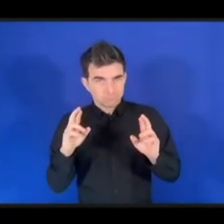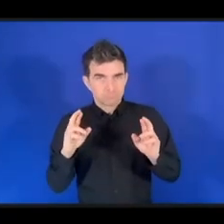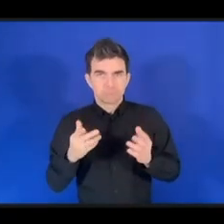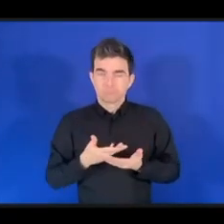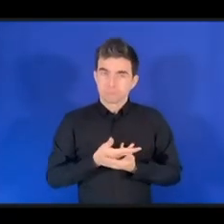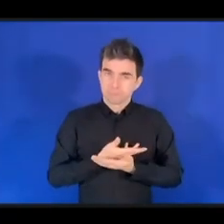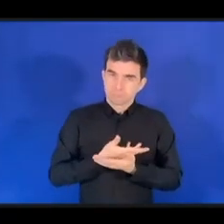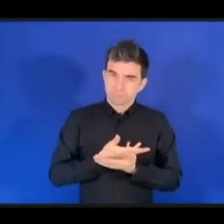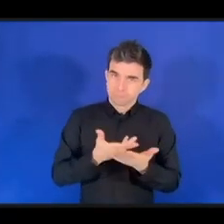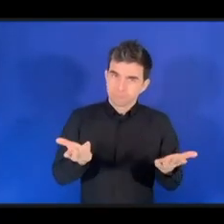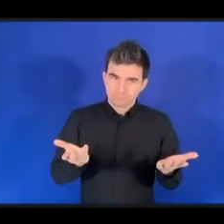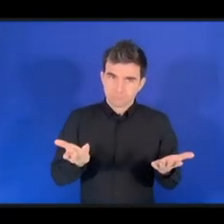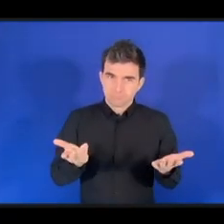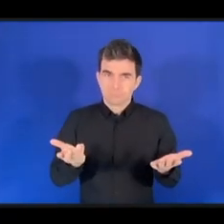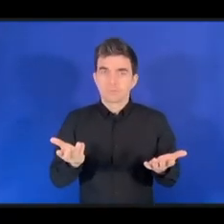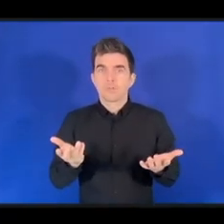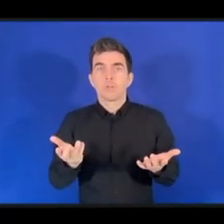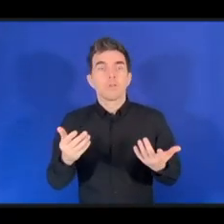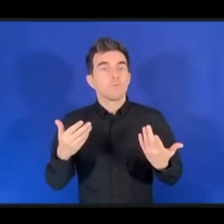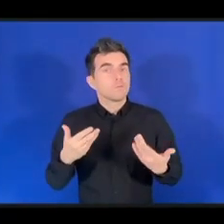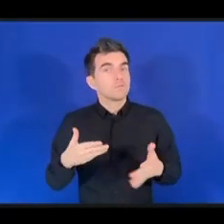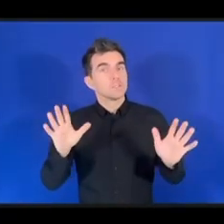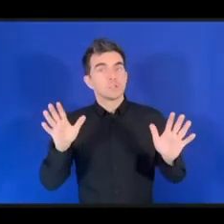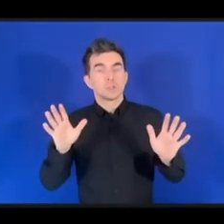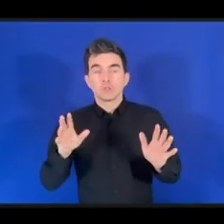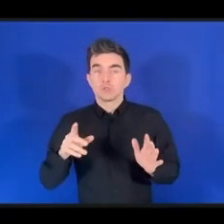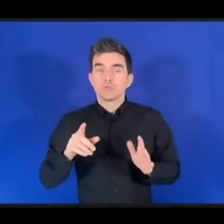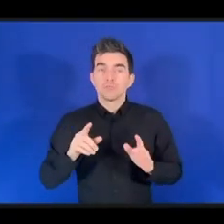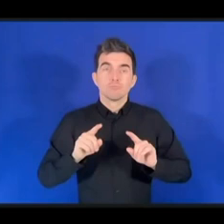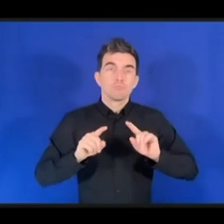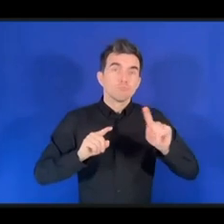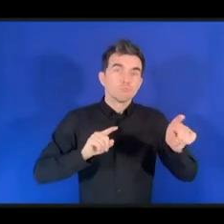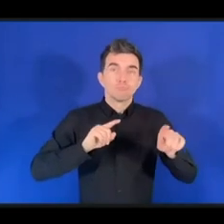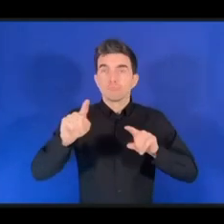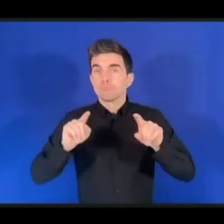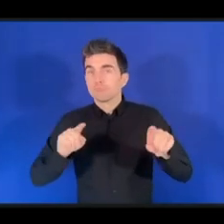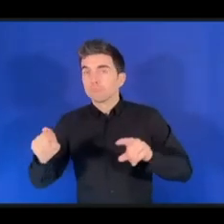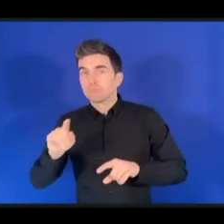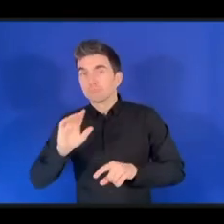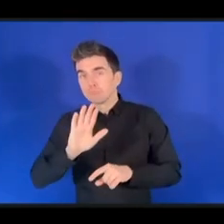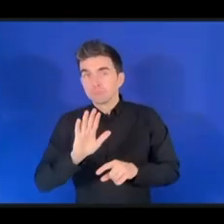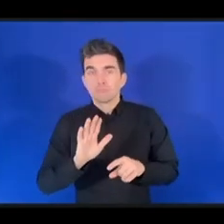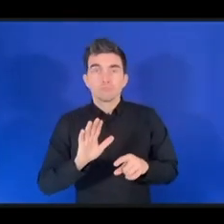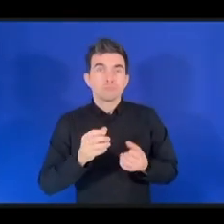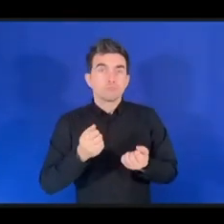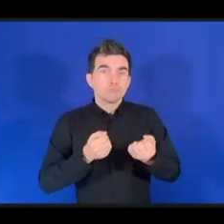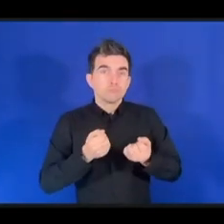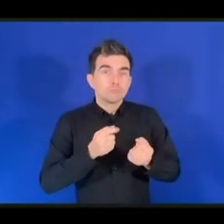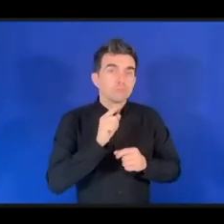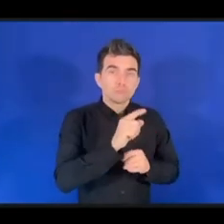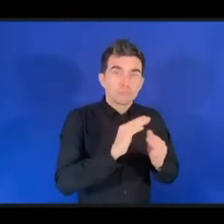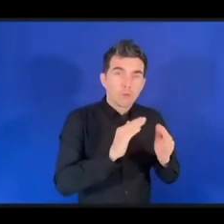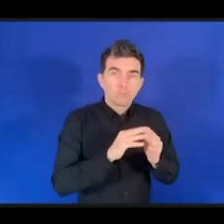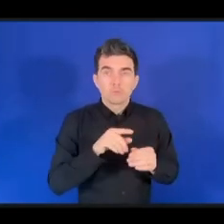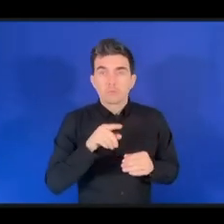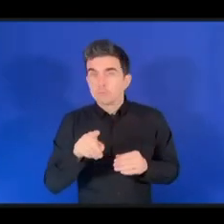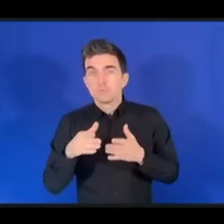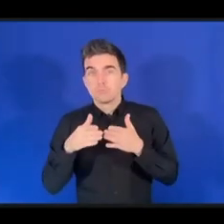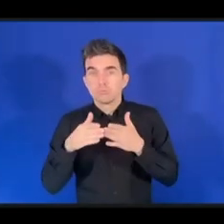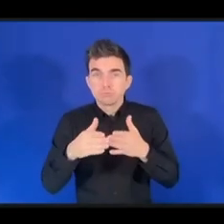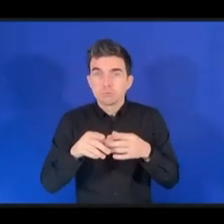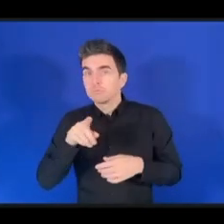بهم في في العاده الان ستعودون الى